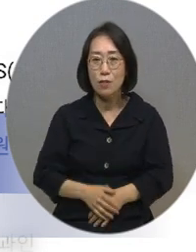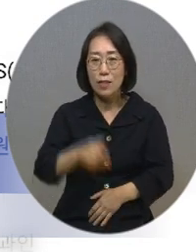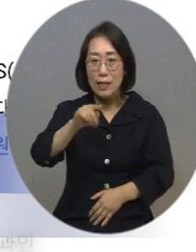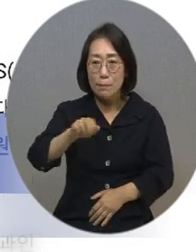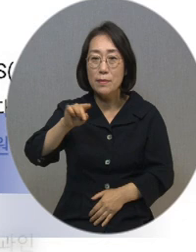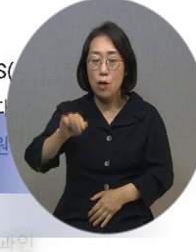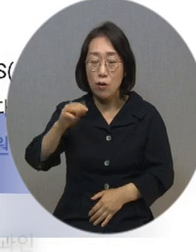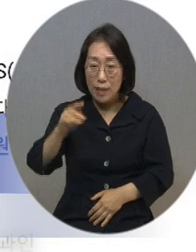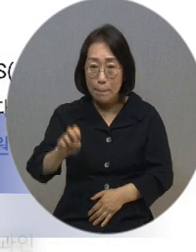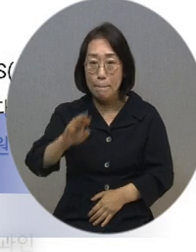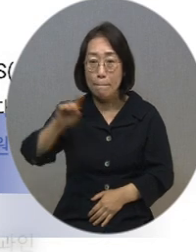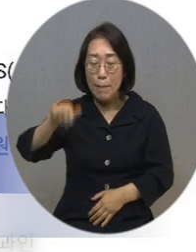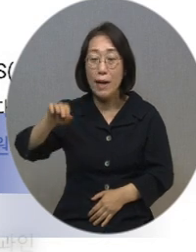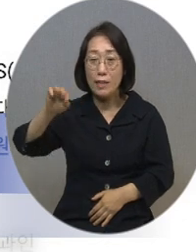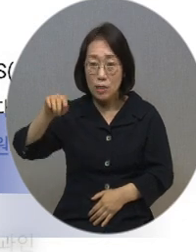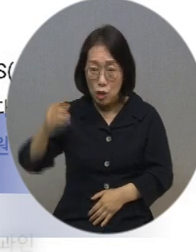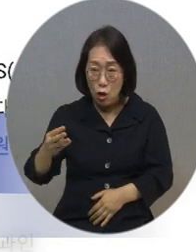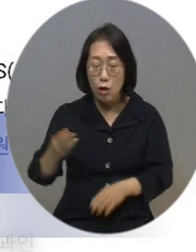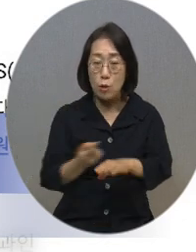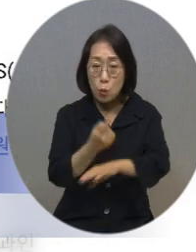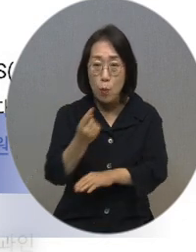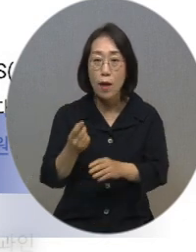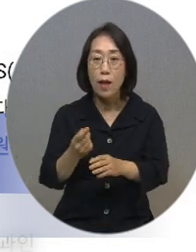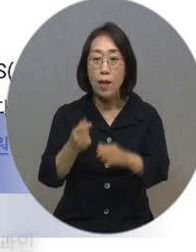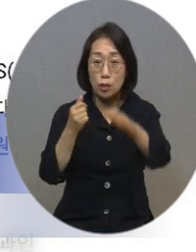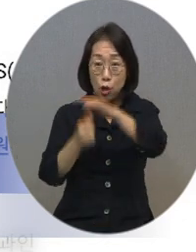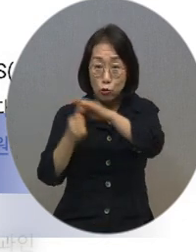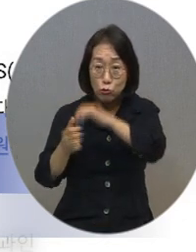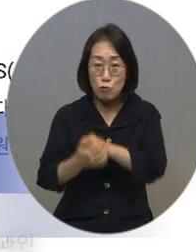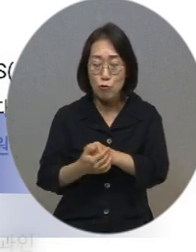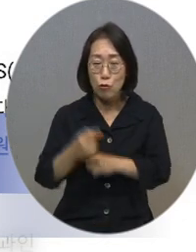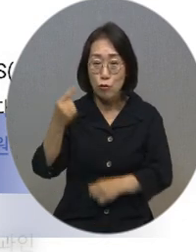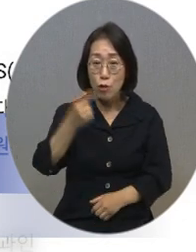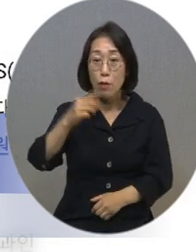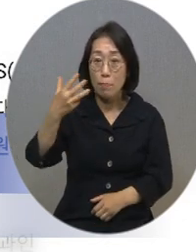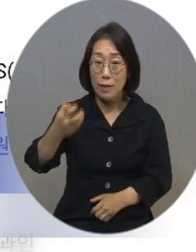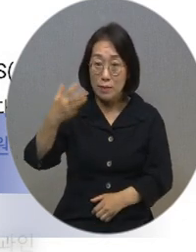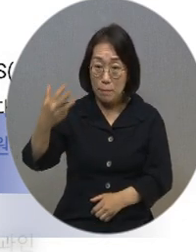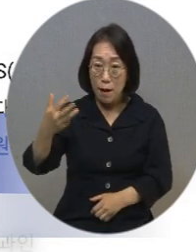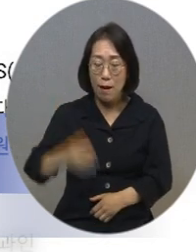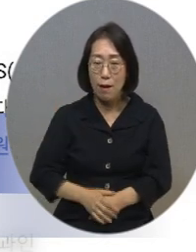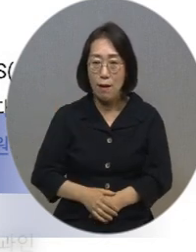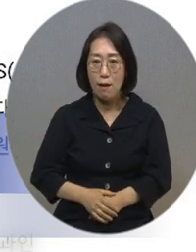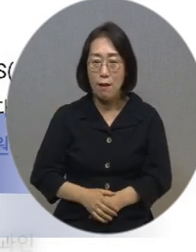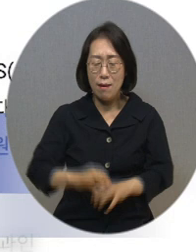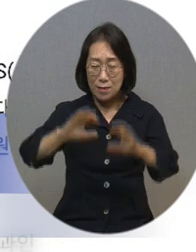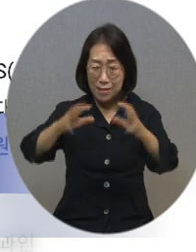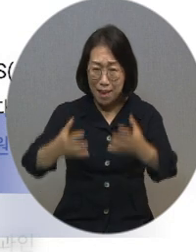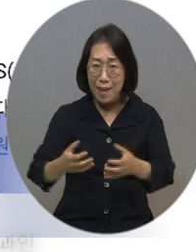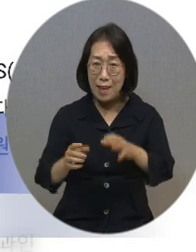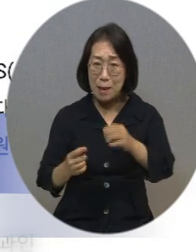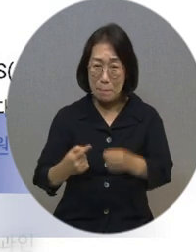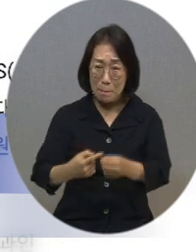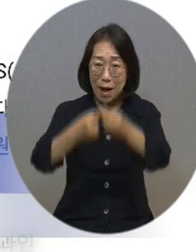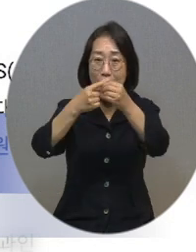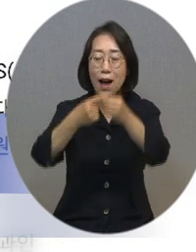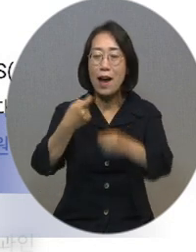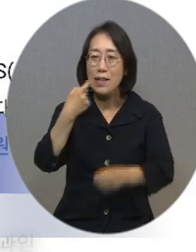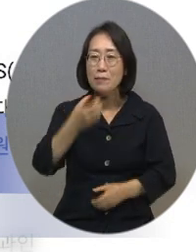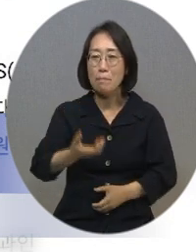김정남 박철 박세균 선수도 108점 세개 신기록을 세우며 금메달을 찾지